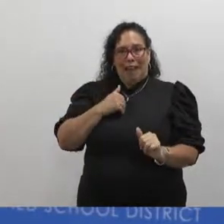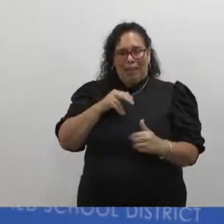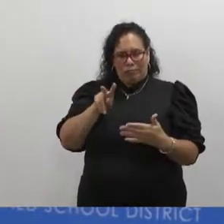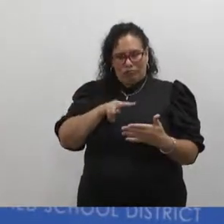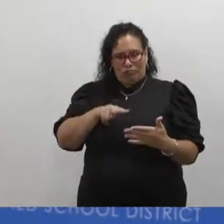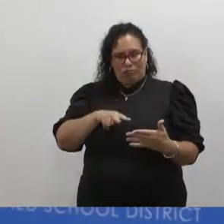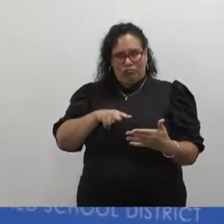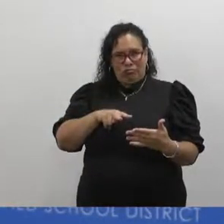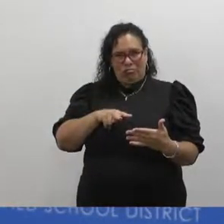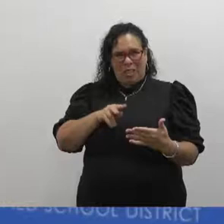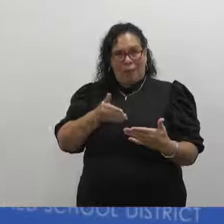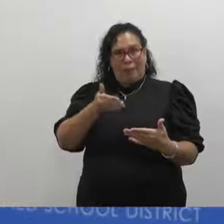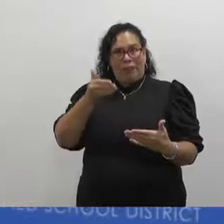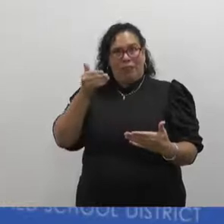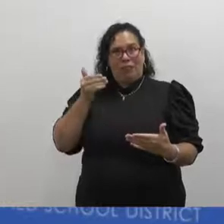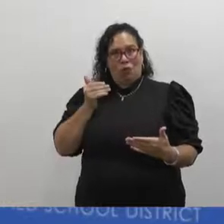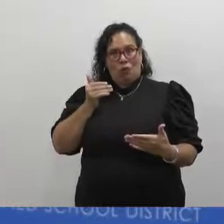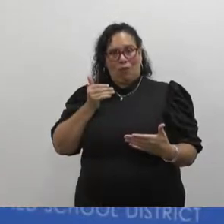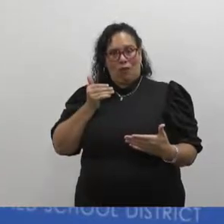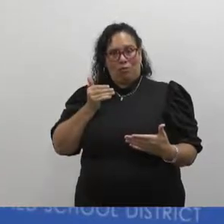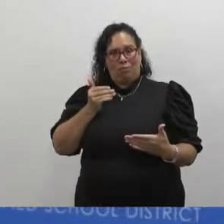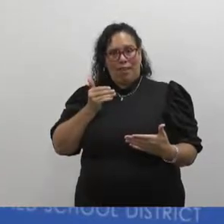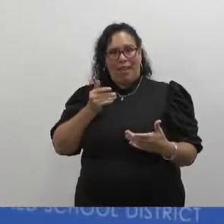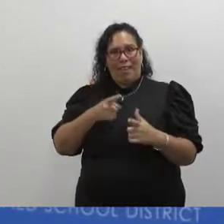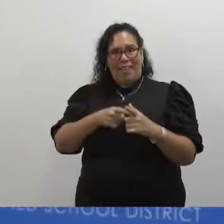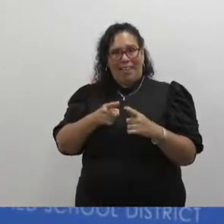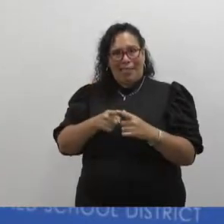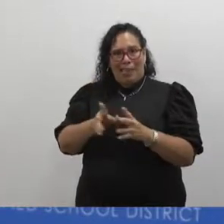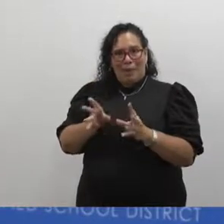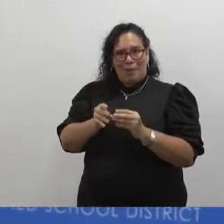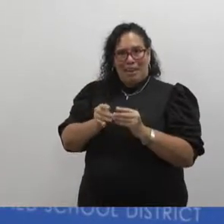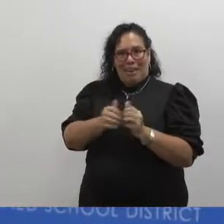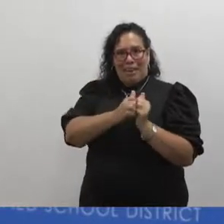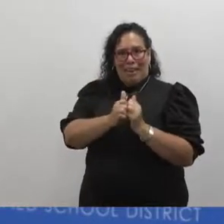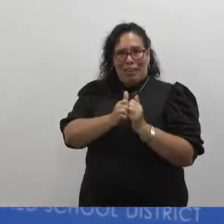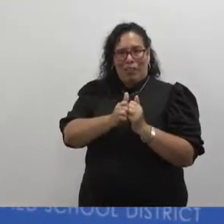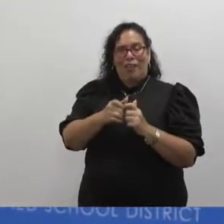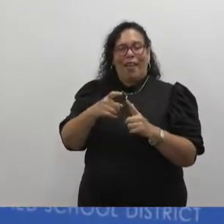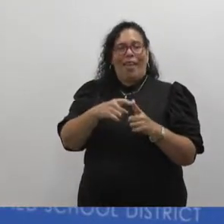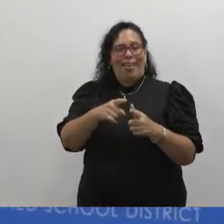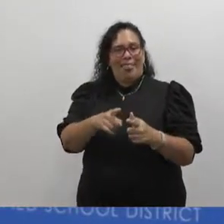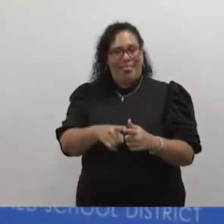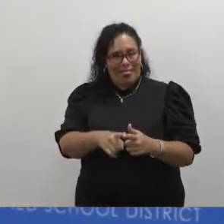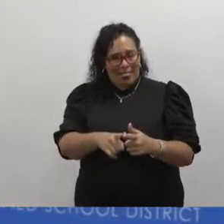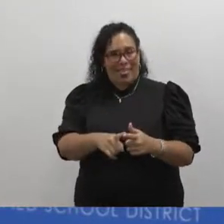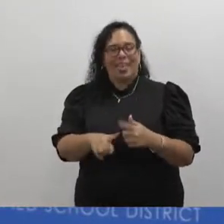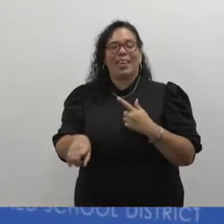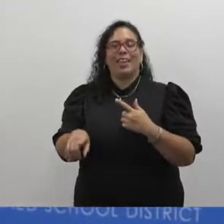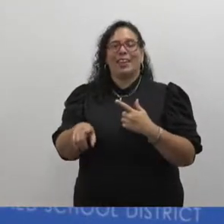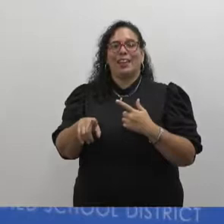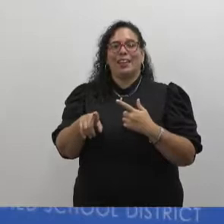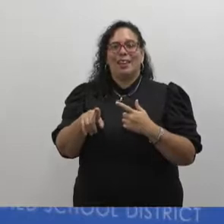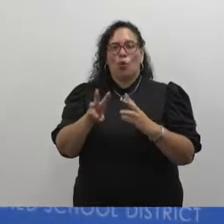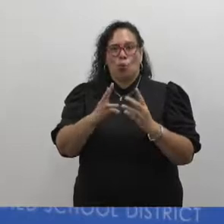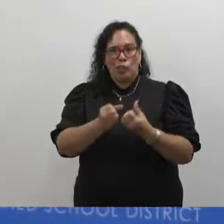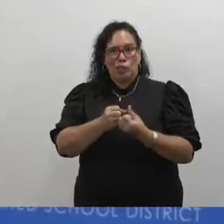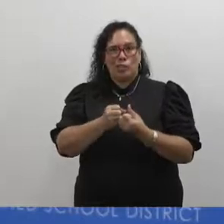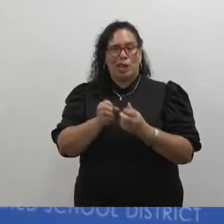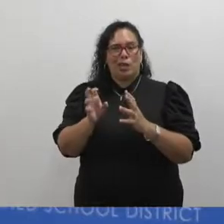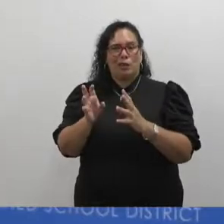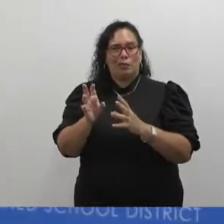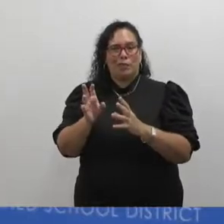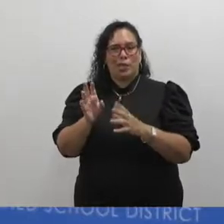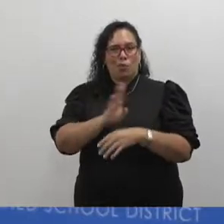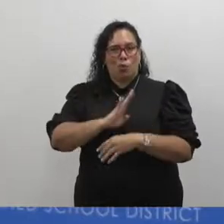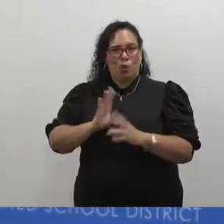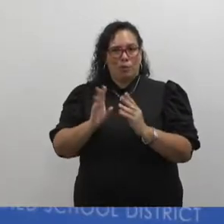Tha dương thơ ca ta dương bức rục nìm môn, dương môn dương chạy ai cả xa tức lại nà. Chế bếp xe rương dương bán